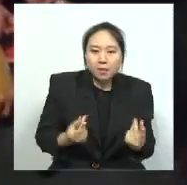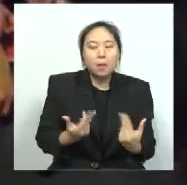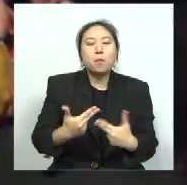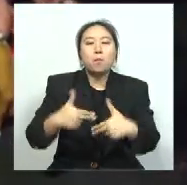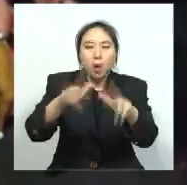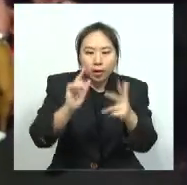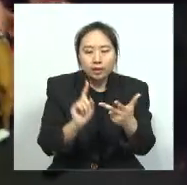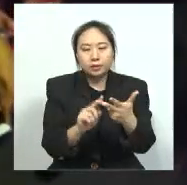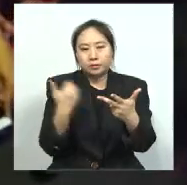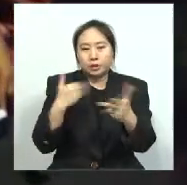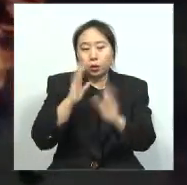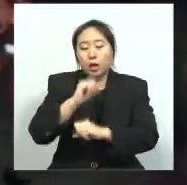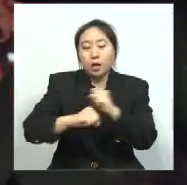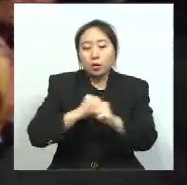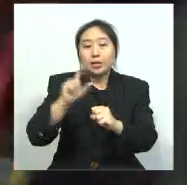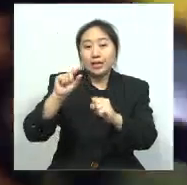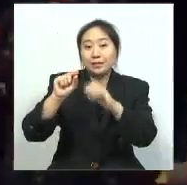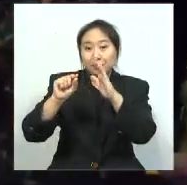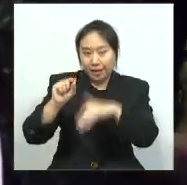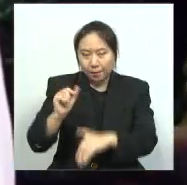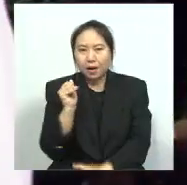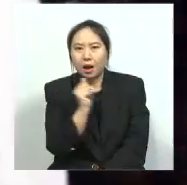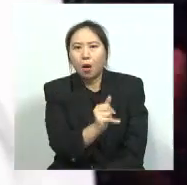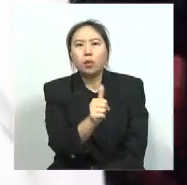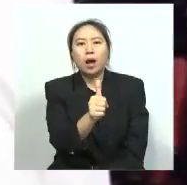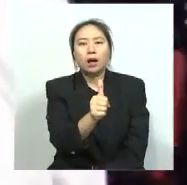รวมถึงให้มีผู้ที่มีอายุต่ำกว่า20ปีเข้าไปใช้บ